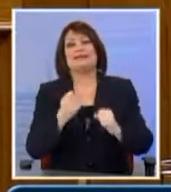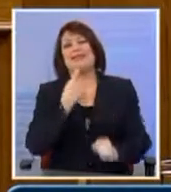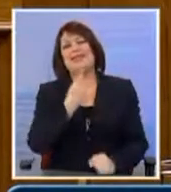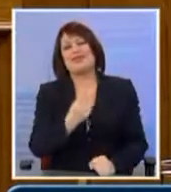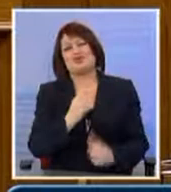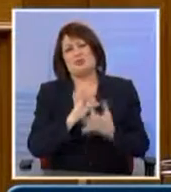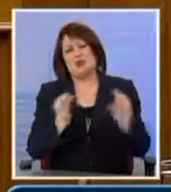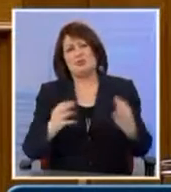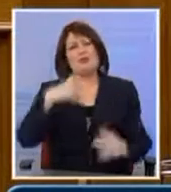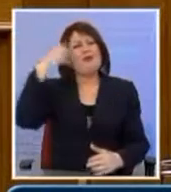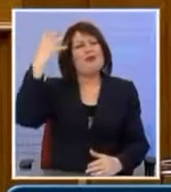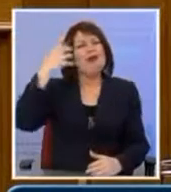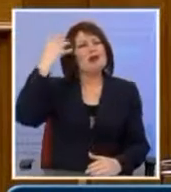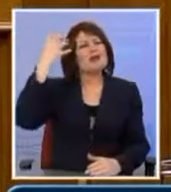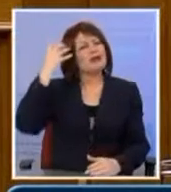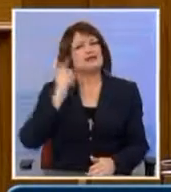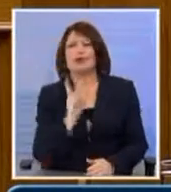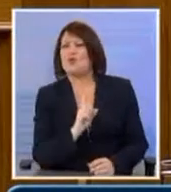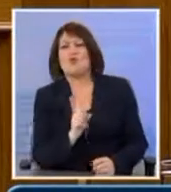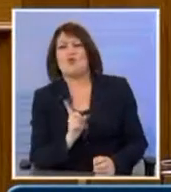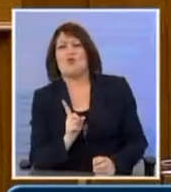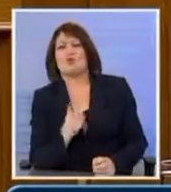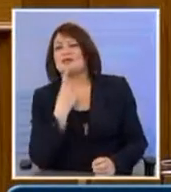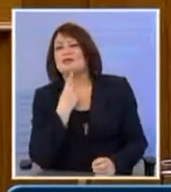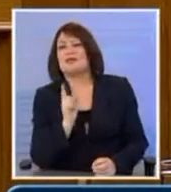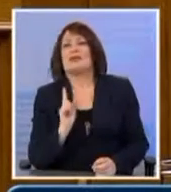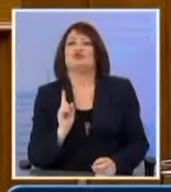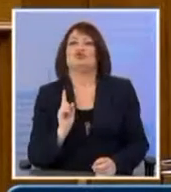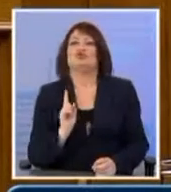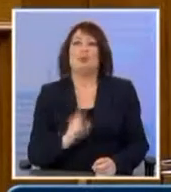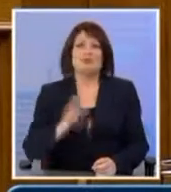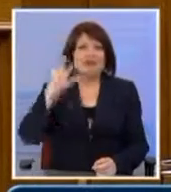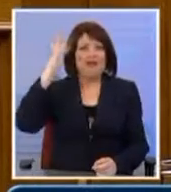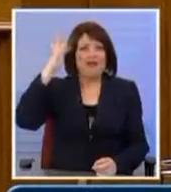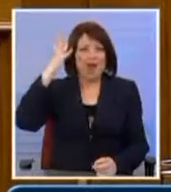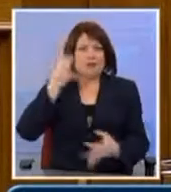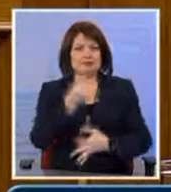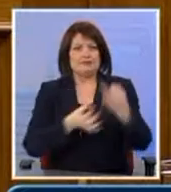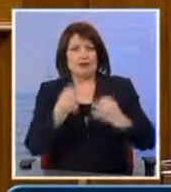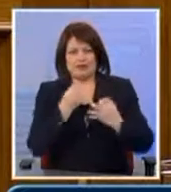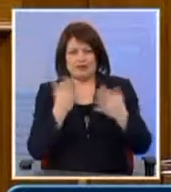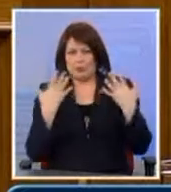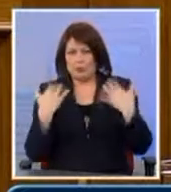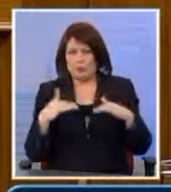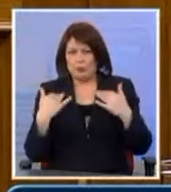αναπτύξω κάποιο φανταστικό σενάριο και δει ένα σενάριο εφιαλτικό, σαν και αυτό που περιέγραψε απόψε ο κύριος